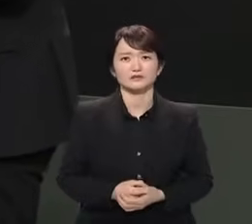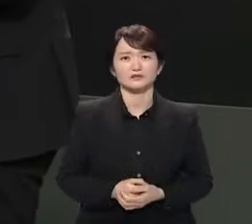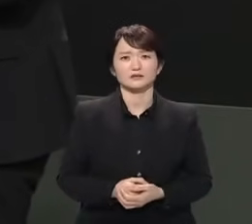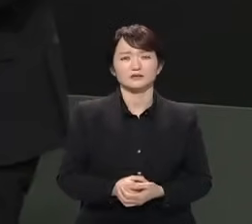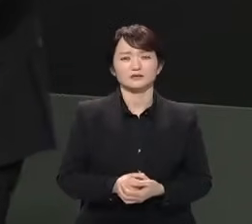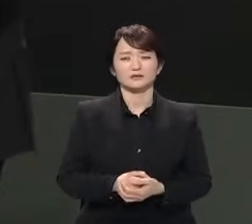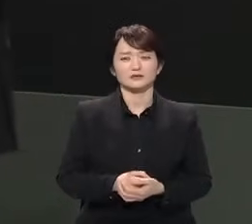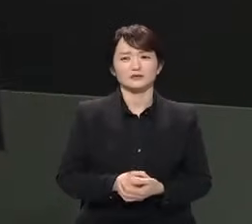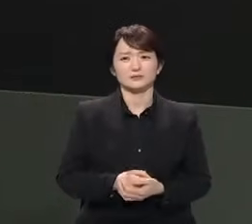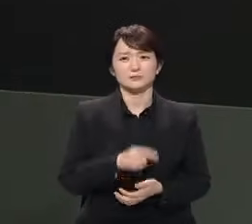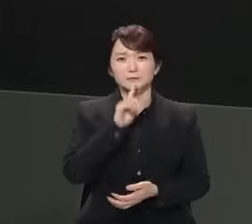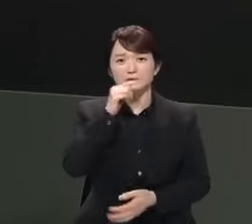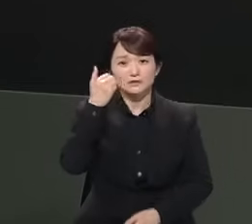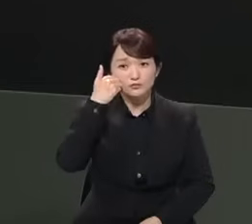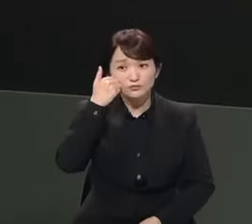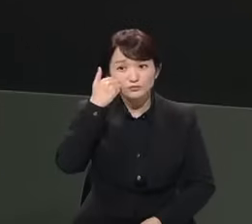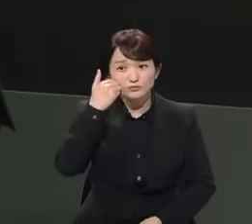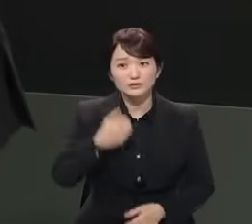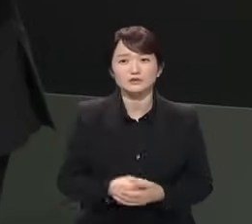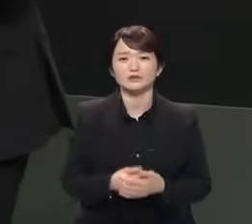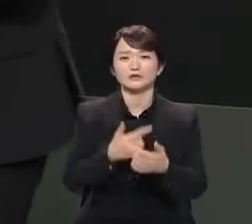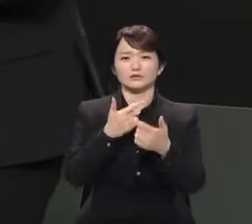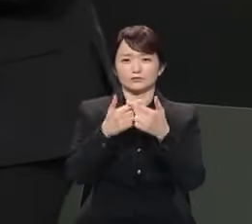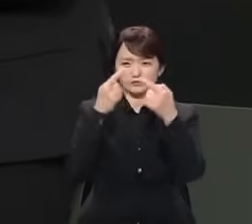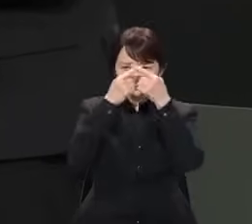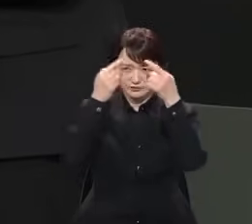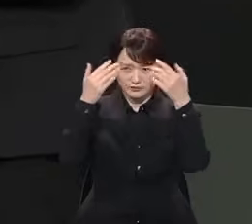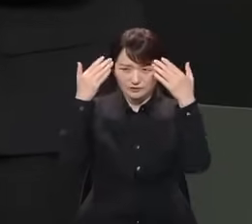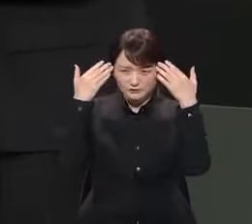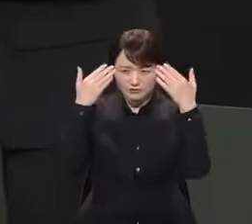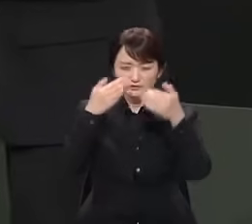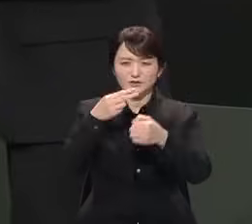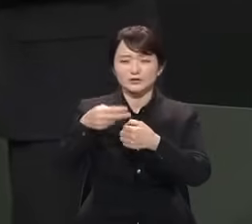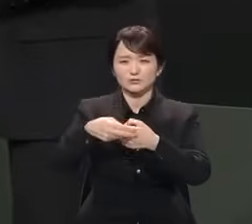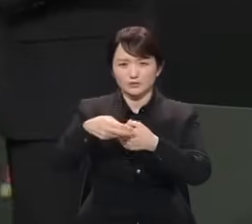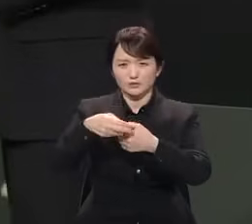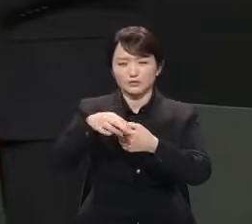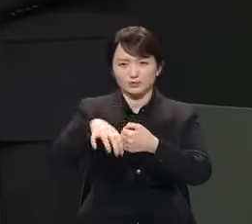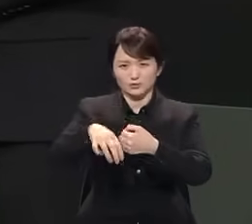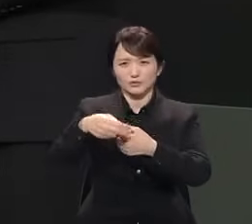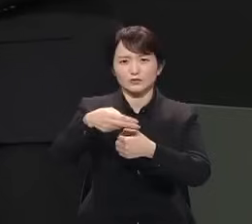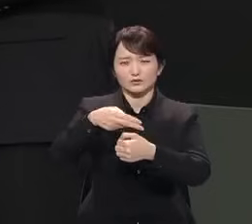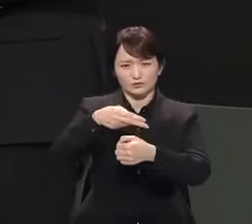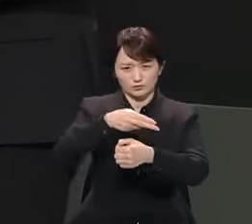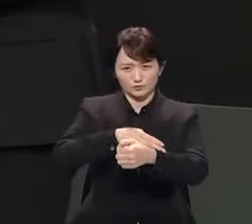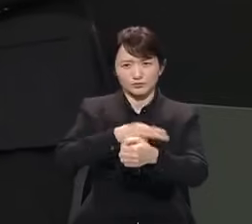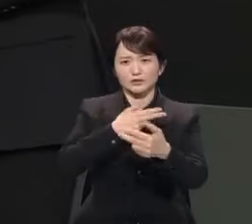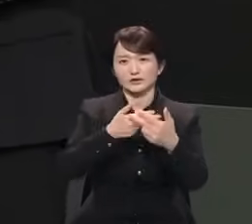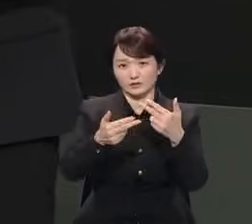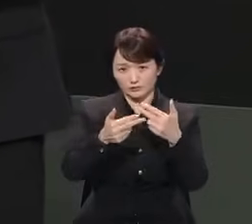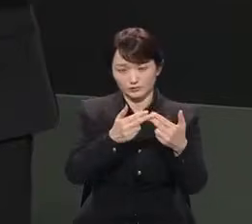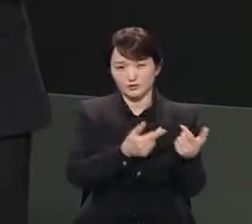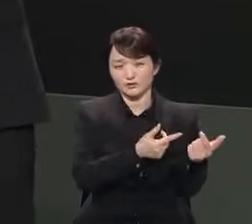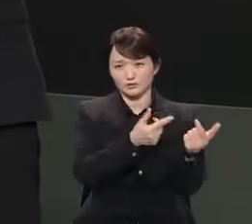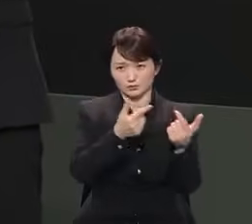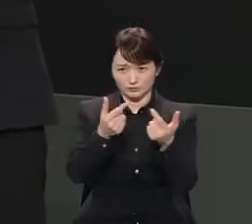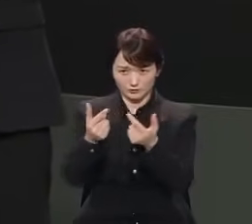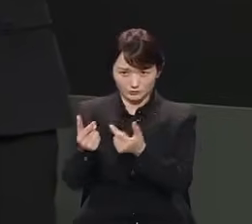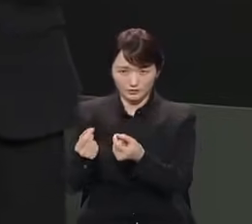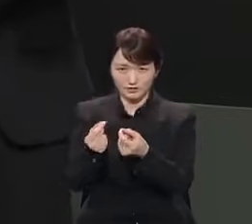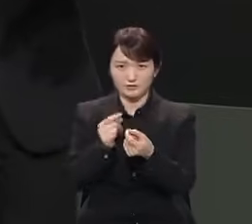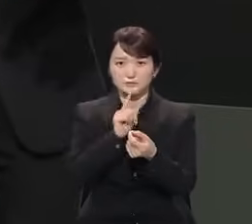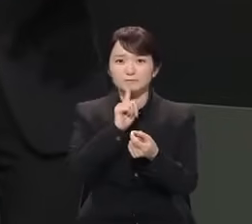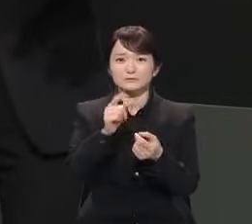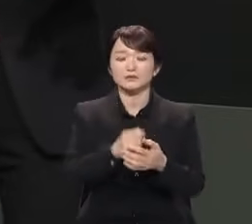하셨을까? 아, 부산대학교 병원 교수협의회 일동. 아하, 그렇습니다. 이